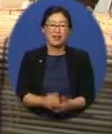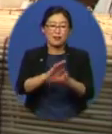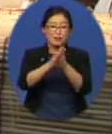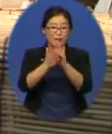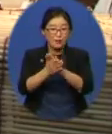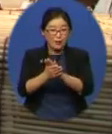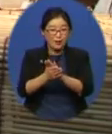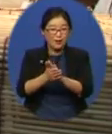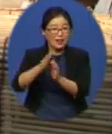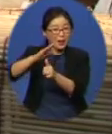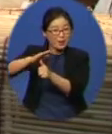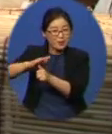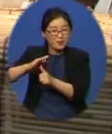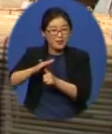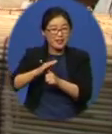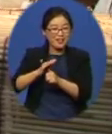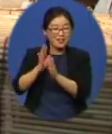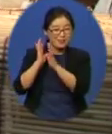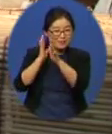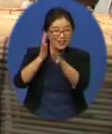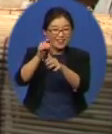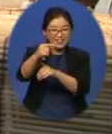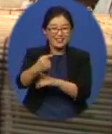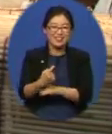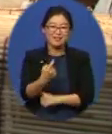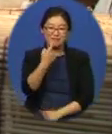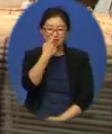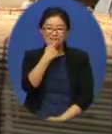유치원생들도 견학을 나왔네요.